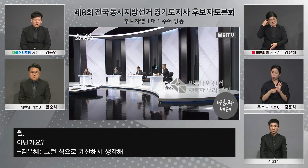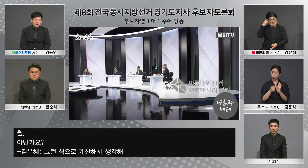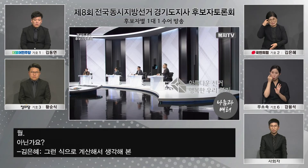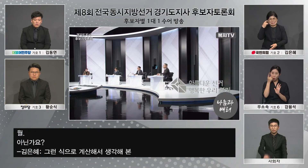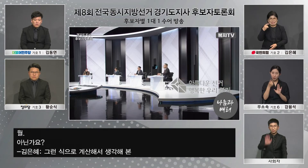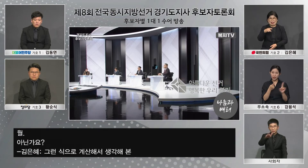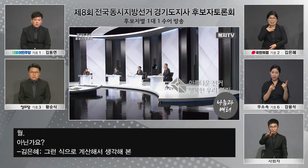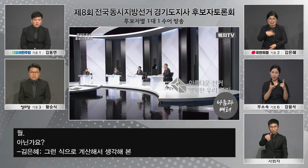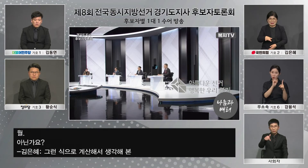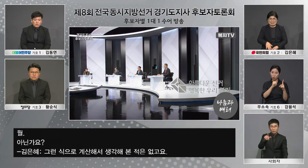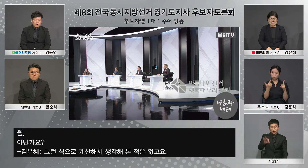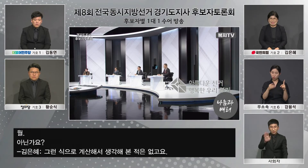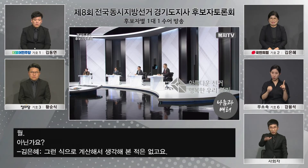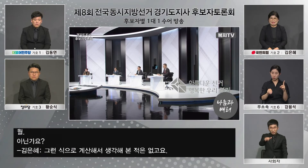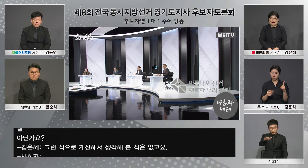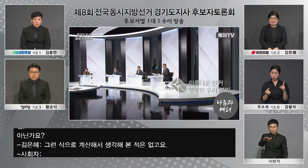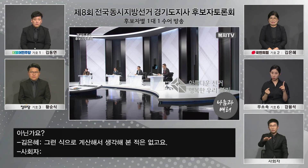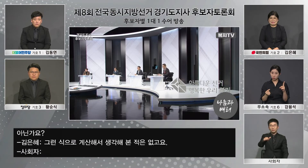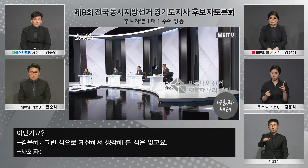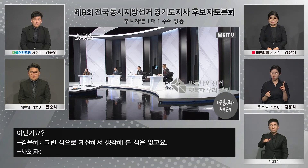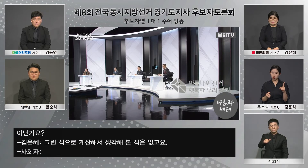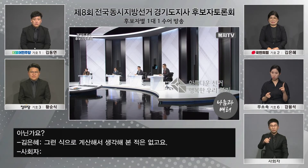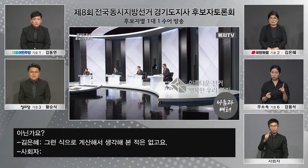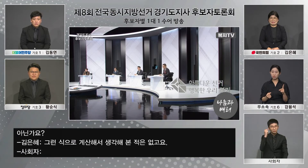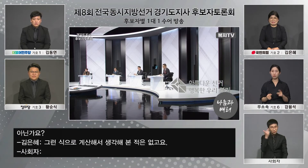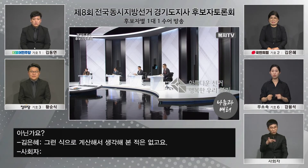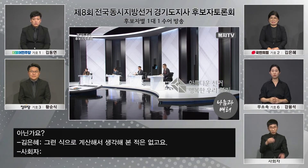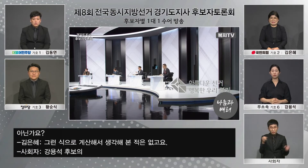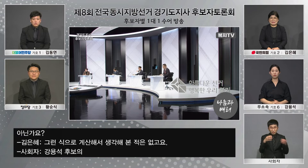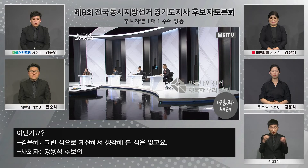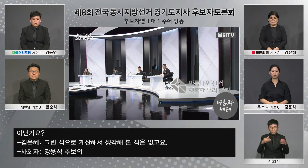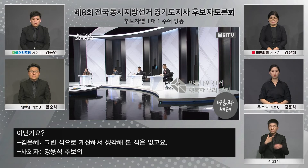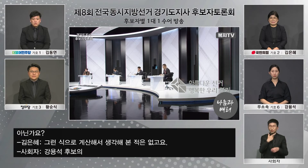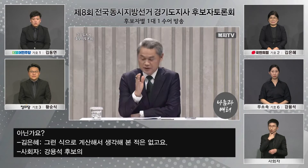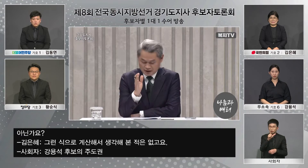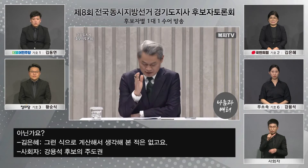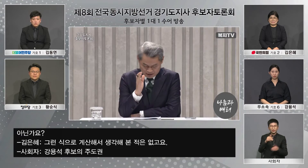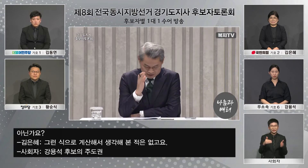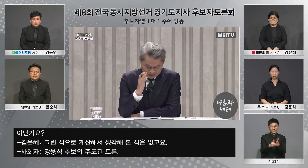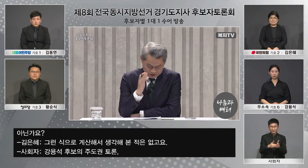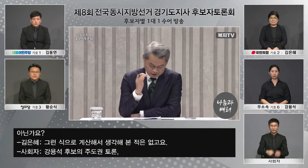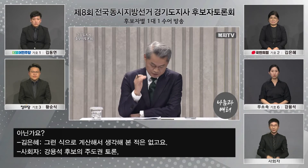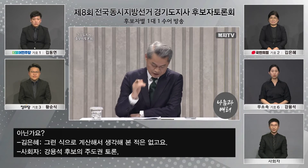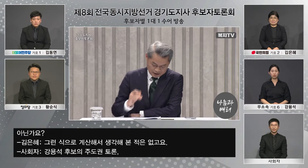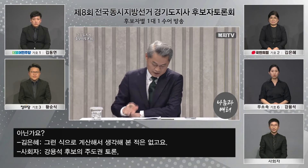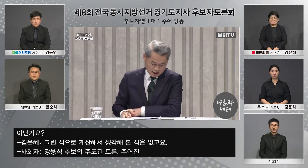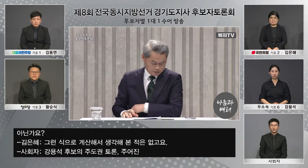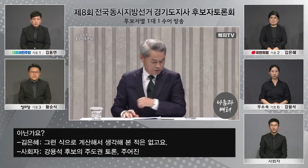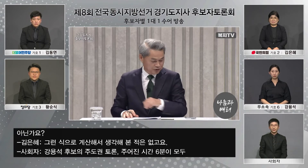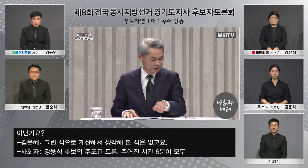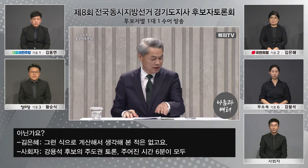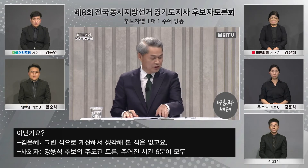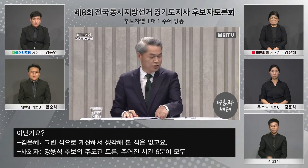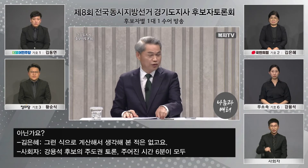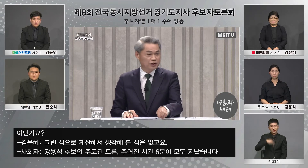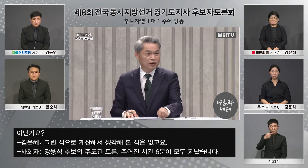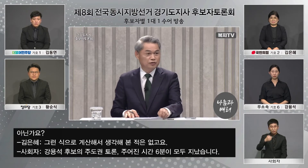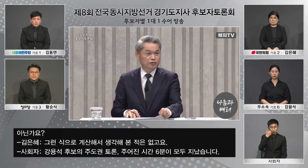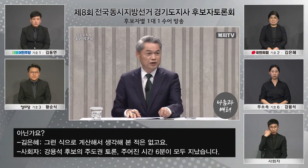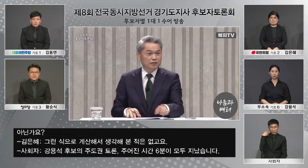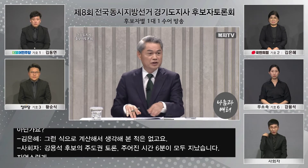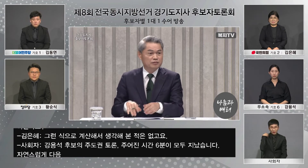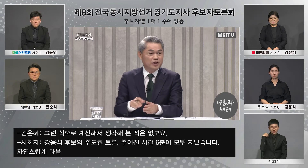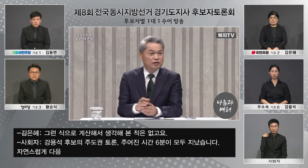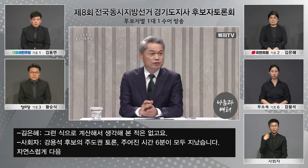강용석 후보의 주도권 토론 주어진 시간 6분이 모두 지났습니다. 자연스럽게 다음 순서는 기호